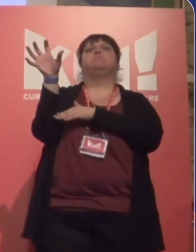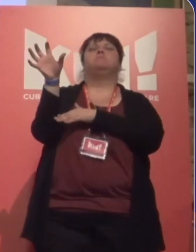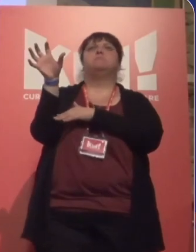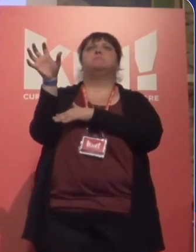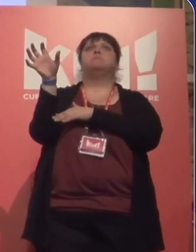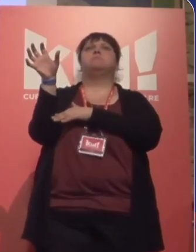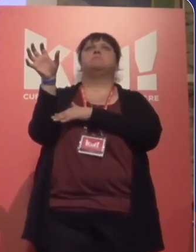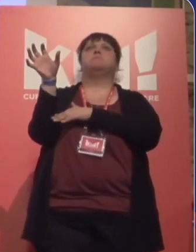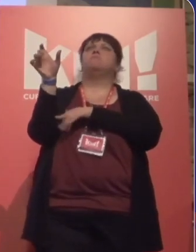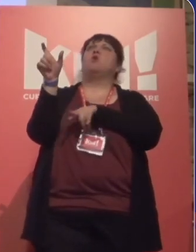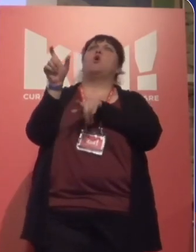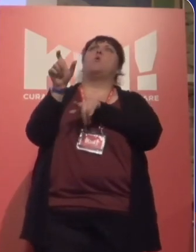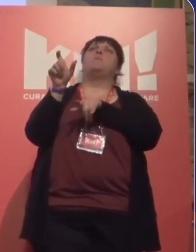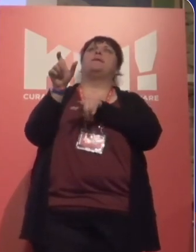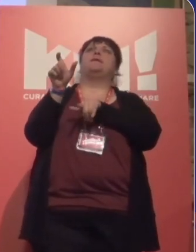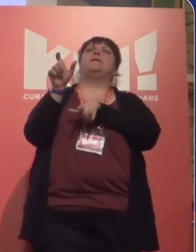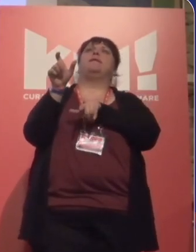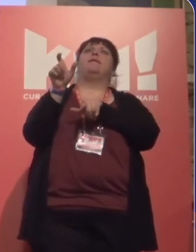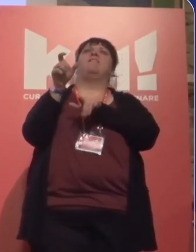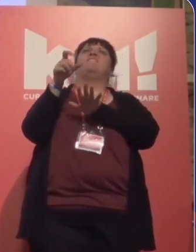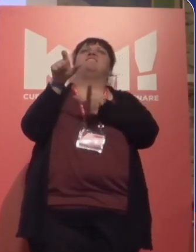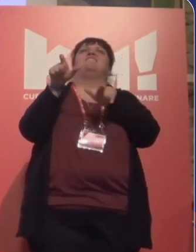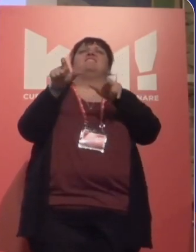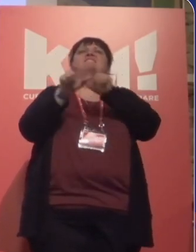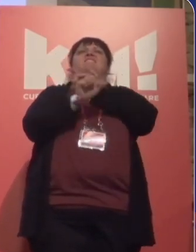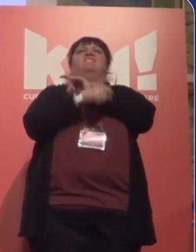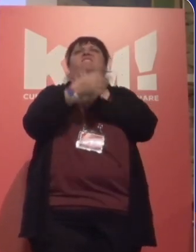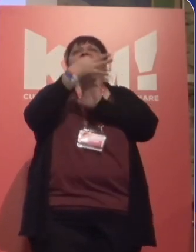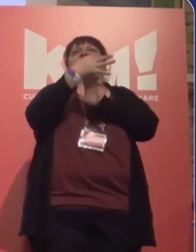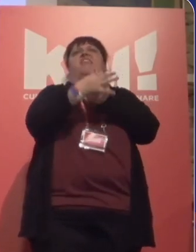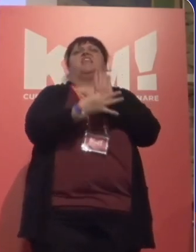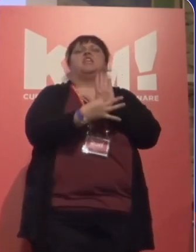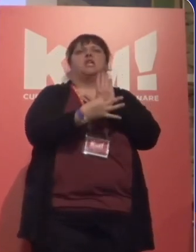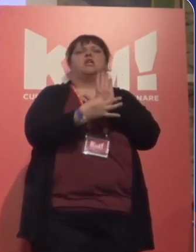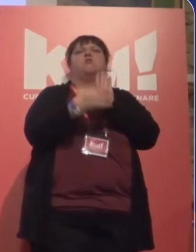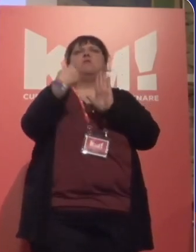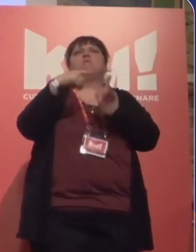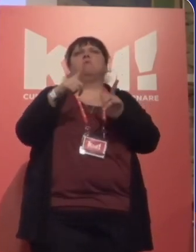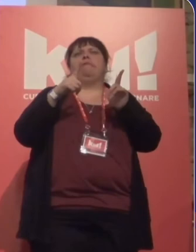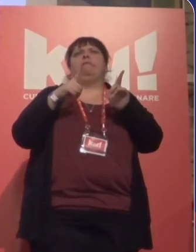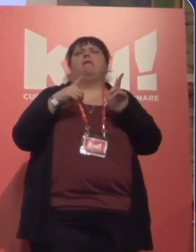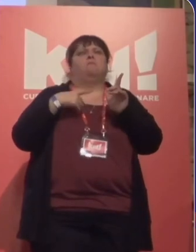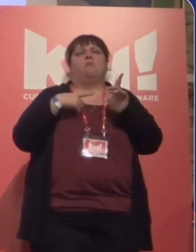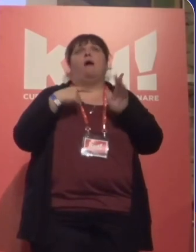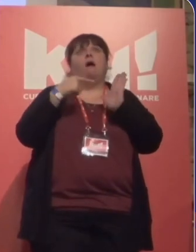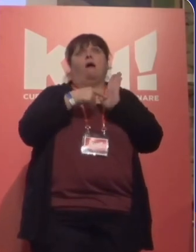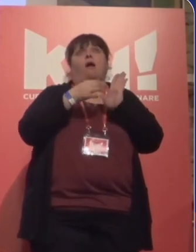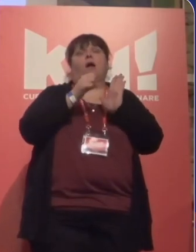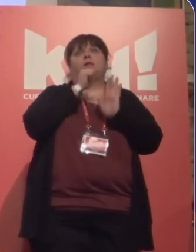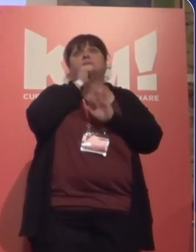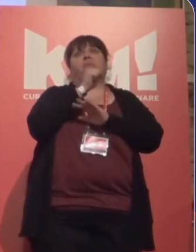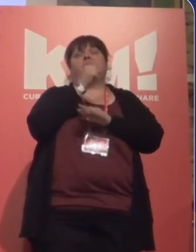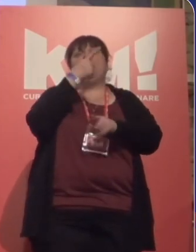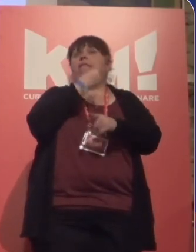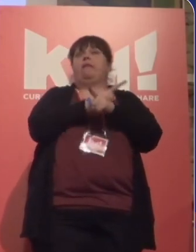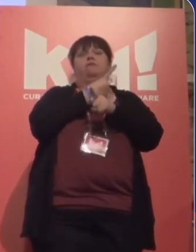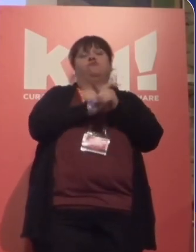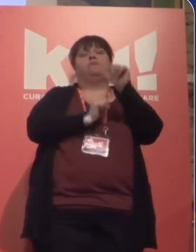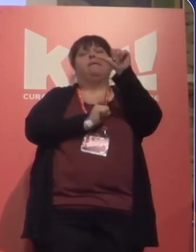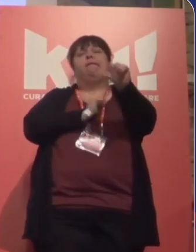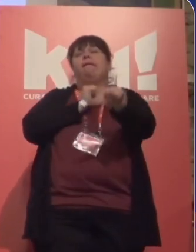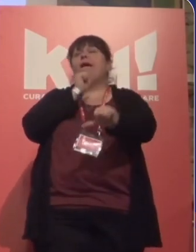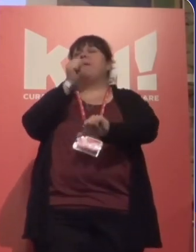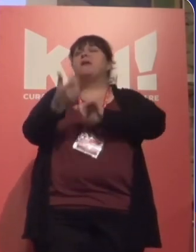auto imposti e delle necessità di cambiare radicalmente se uno pensa se uno parla di piano casa del